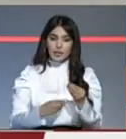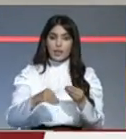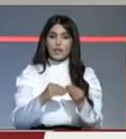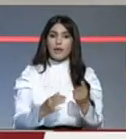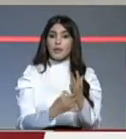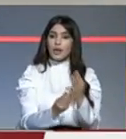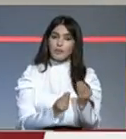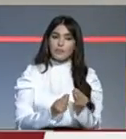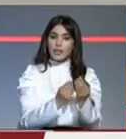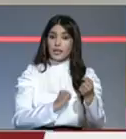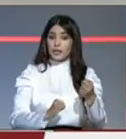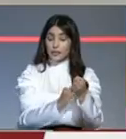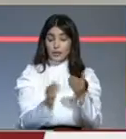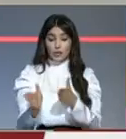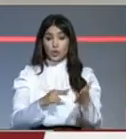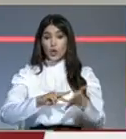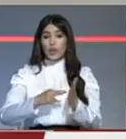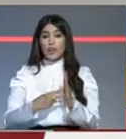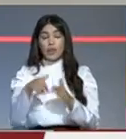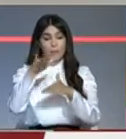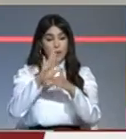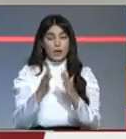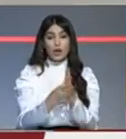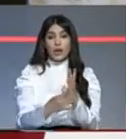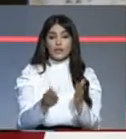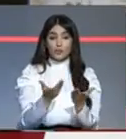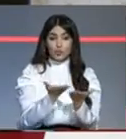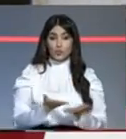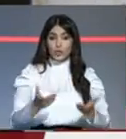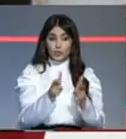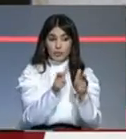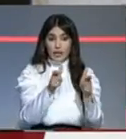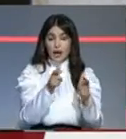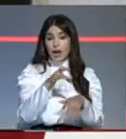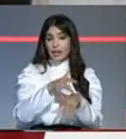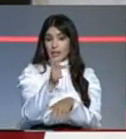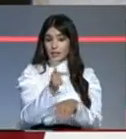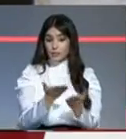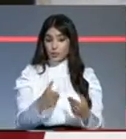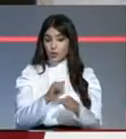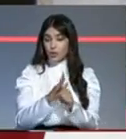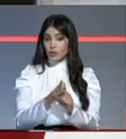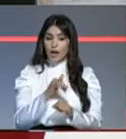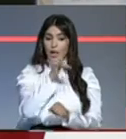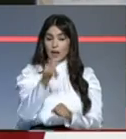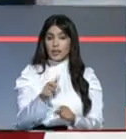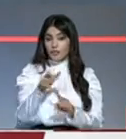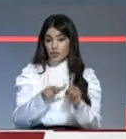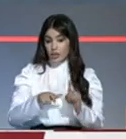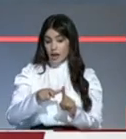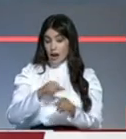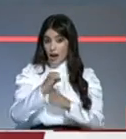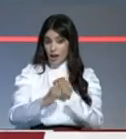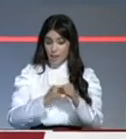اليه ضمان قد ود المسانده لفائده المؤسسات المتضرره التي تتواصل اجل منحها الى موفى سنه الحاليه